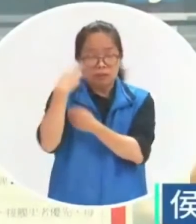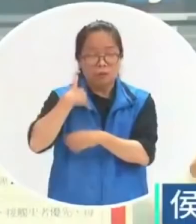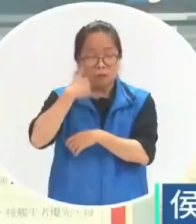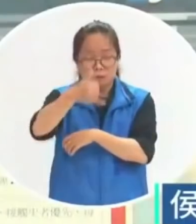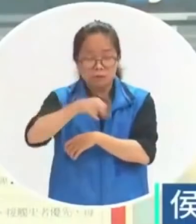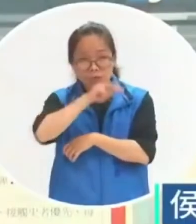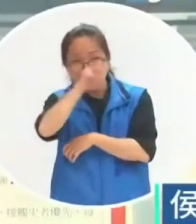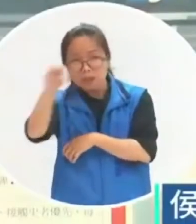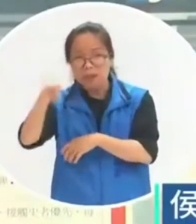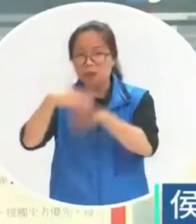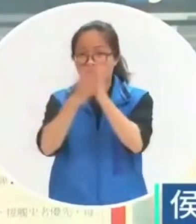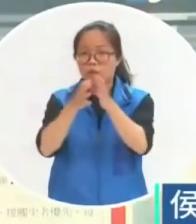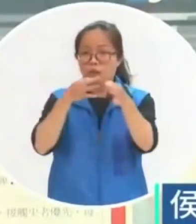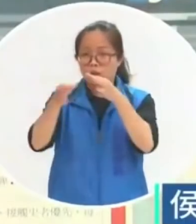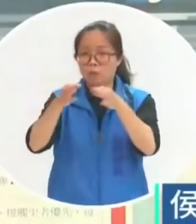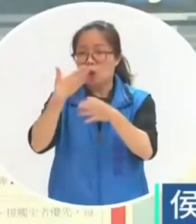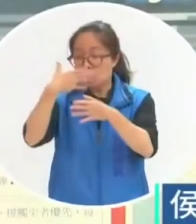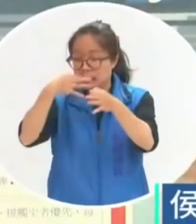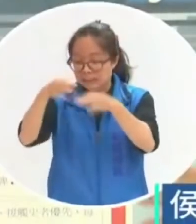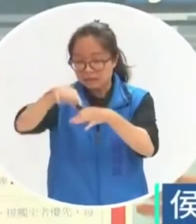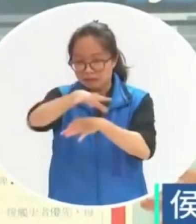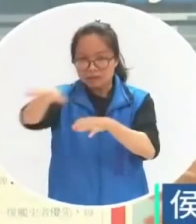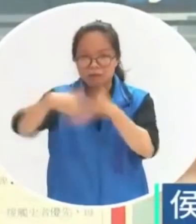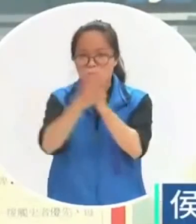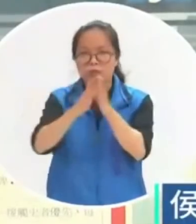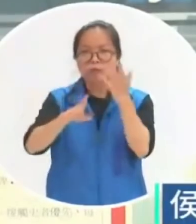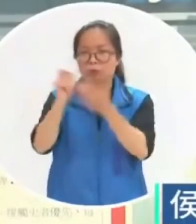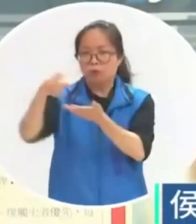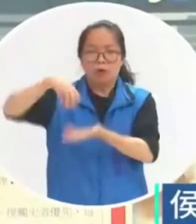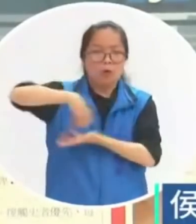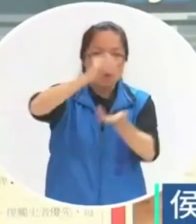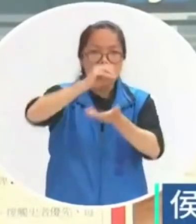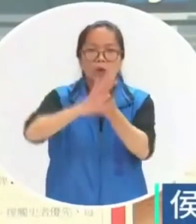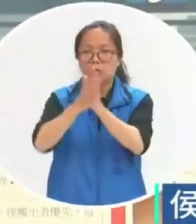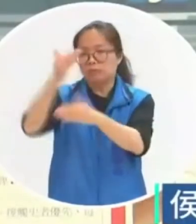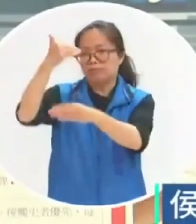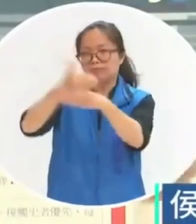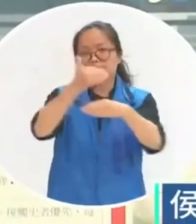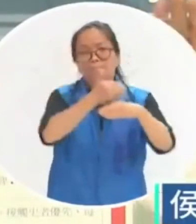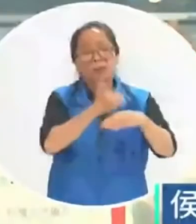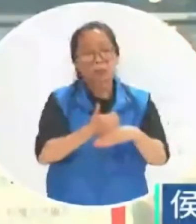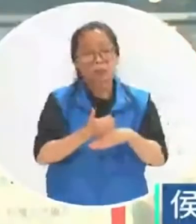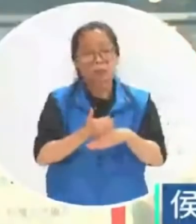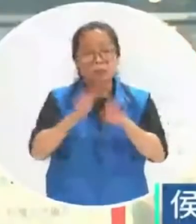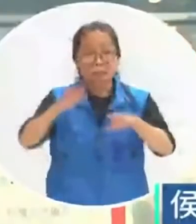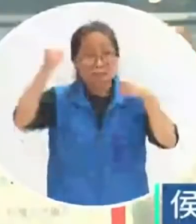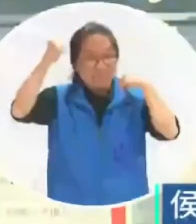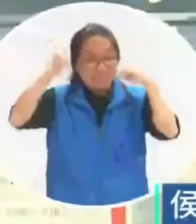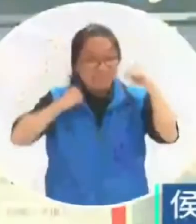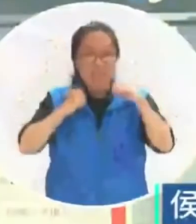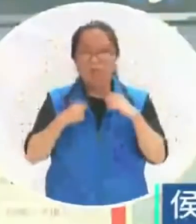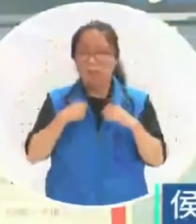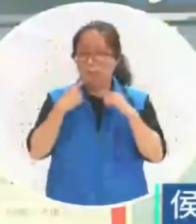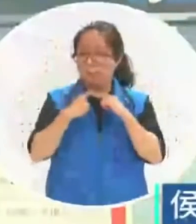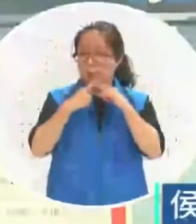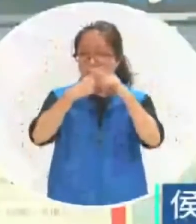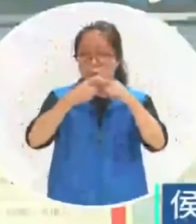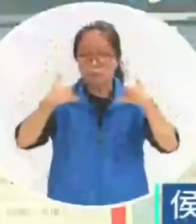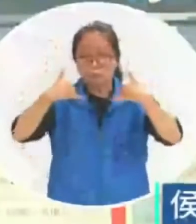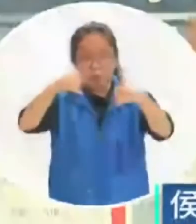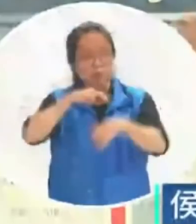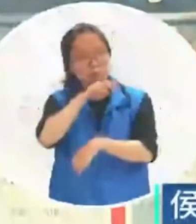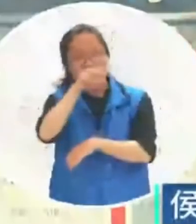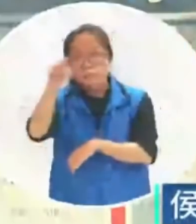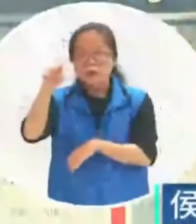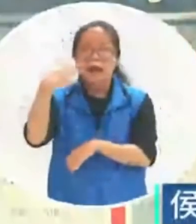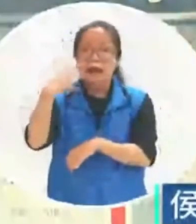有餐厅营业的基本上大部分都已经外带，要么暂停营业。今天早上我又到马路上看，